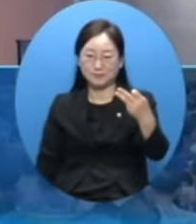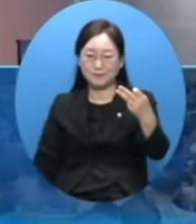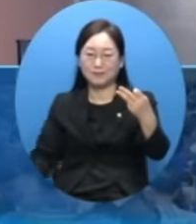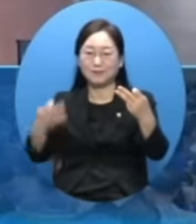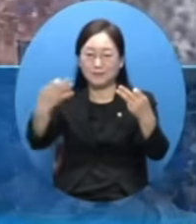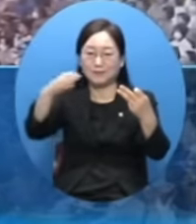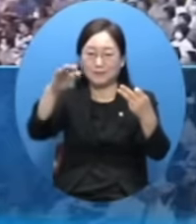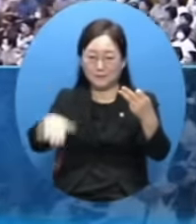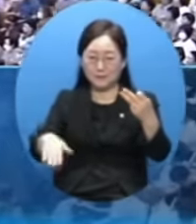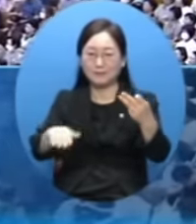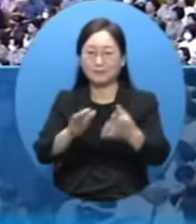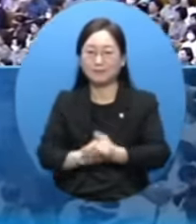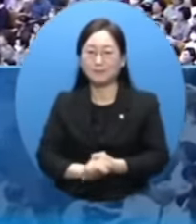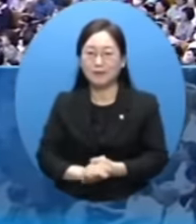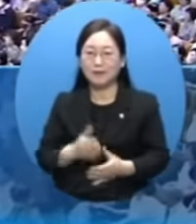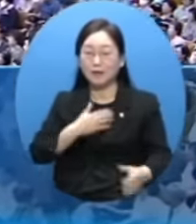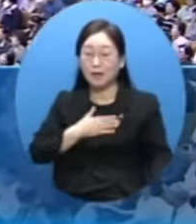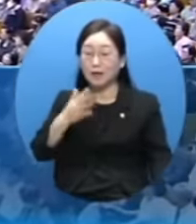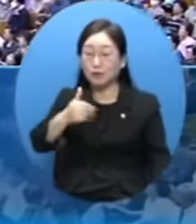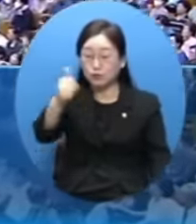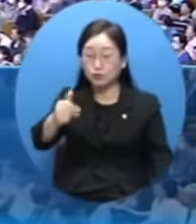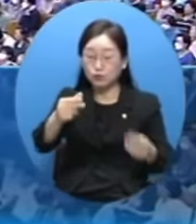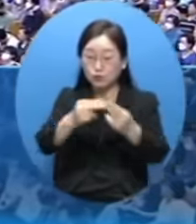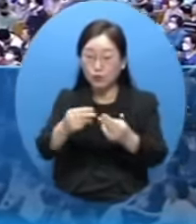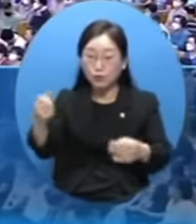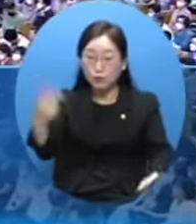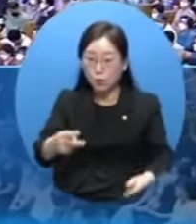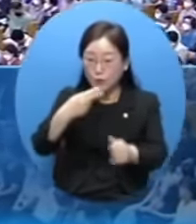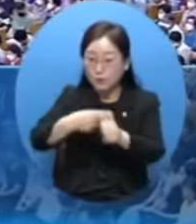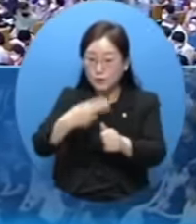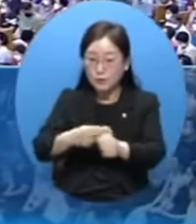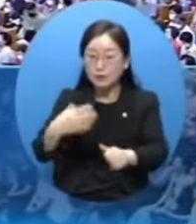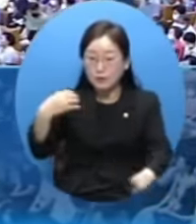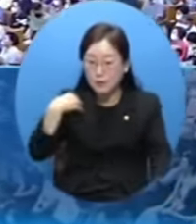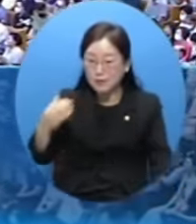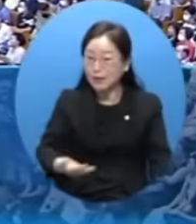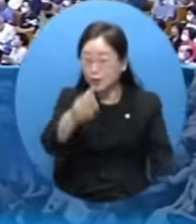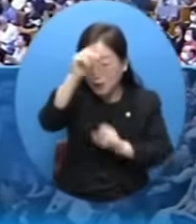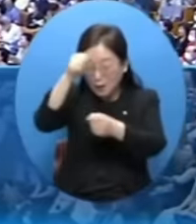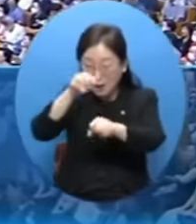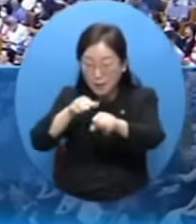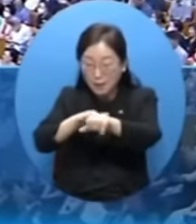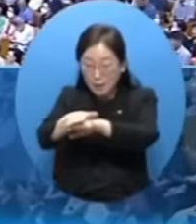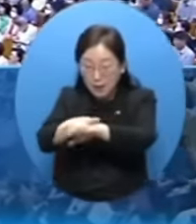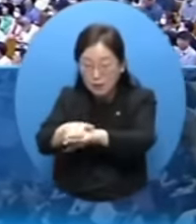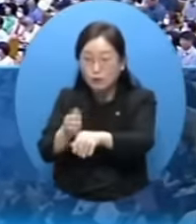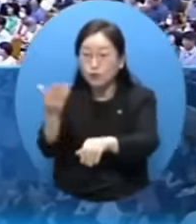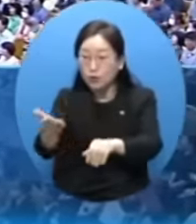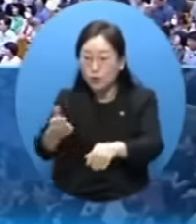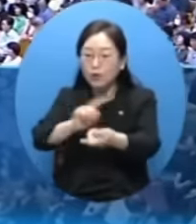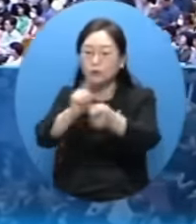13장 14절 15절입니다. 내가 주와 또는 선생이 되어 너희 발을 씻었으니 너희도 서로 발을 씻어주는 것이